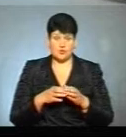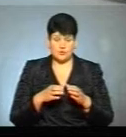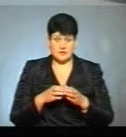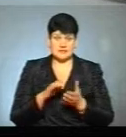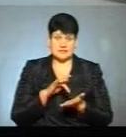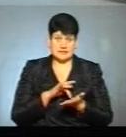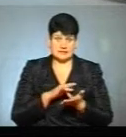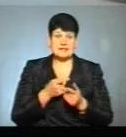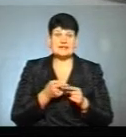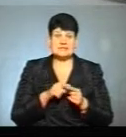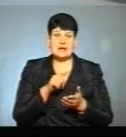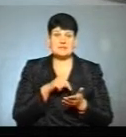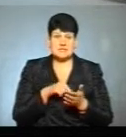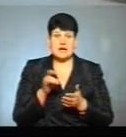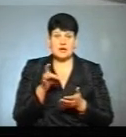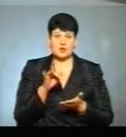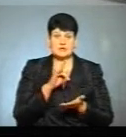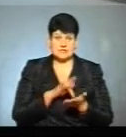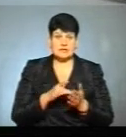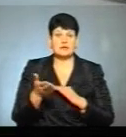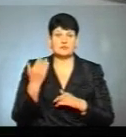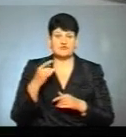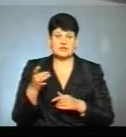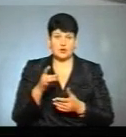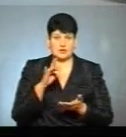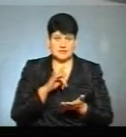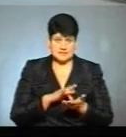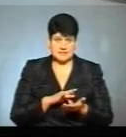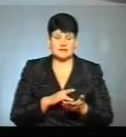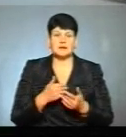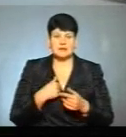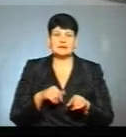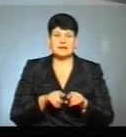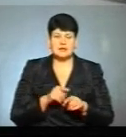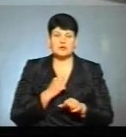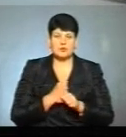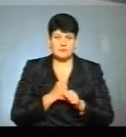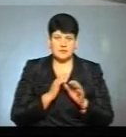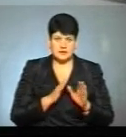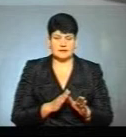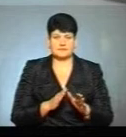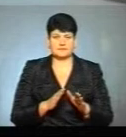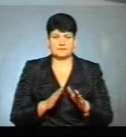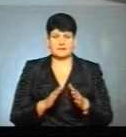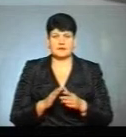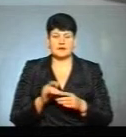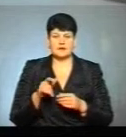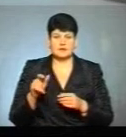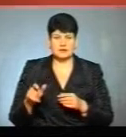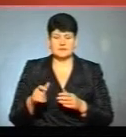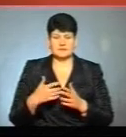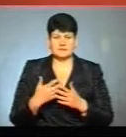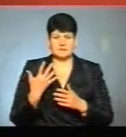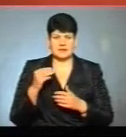центри громад – це міста, районні центри, бувші районні центри. І ми так і робили. Мешканці у 5 тисяч